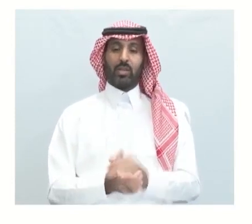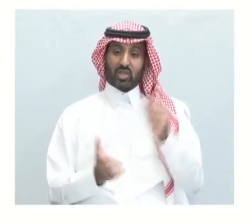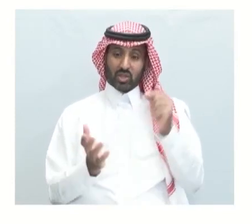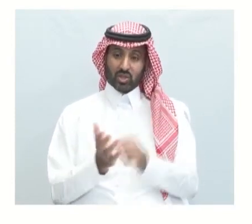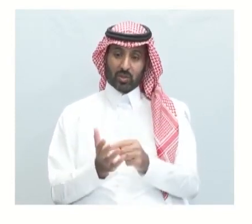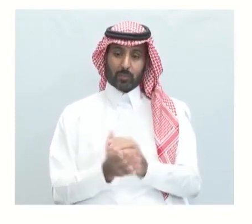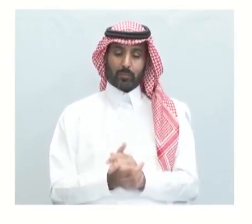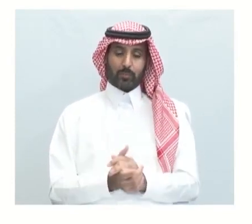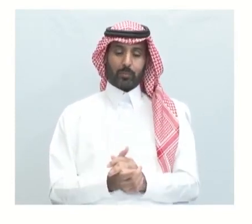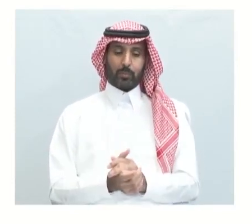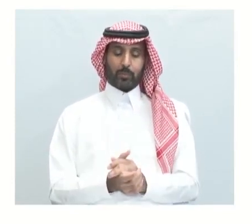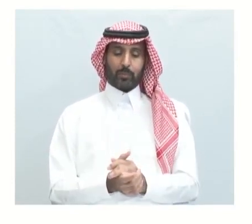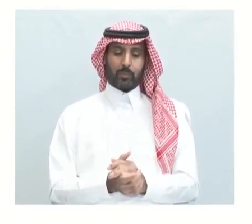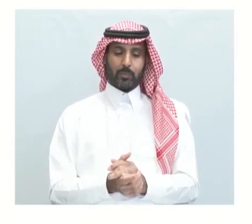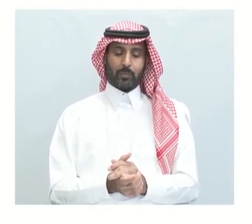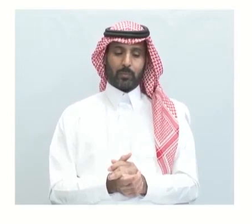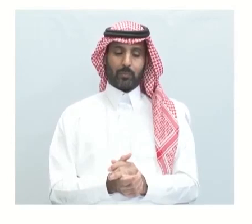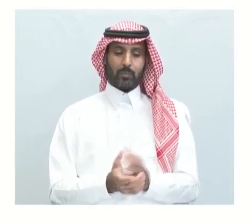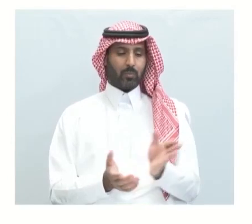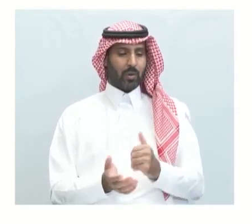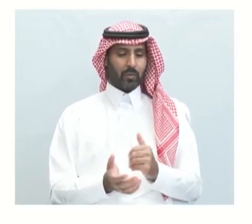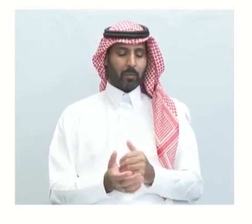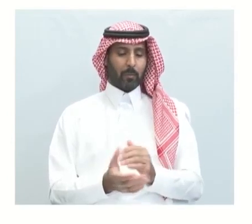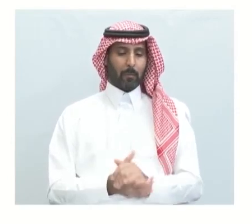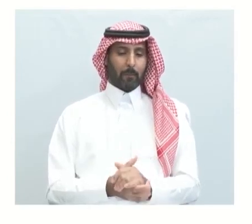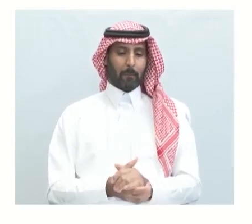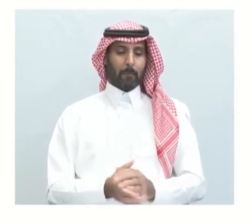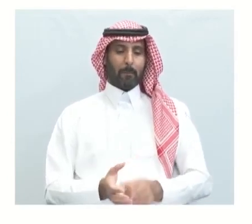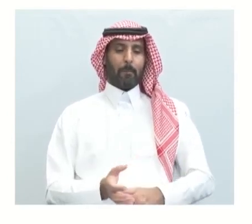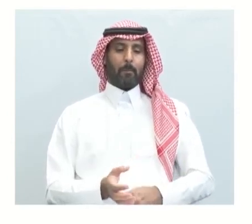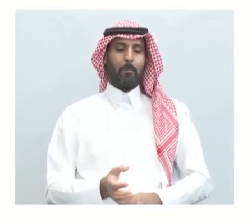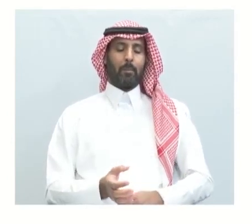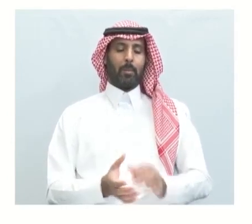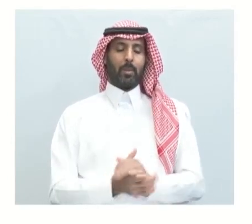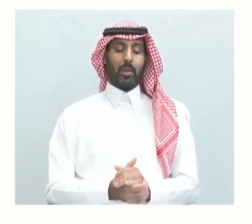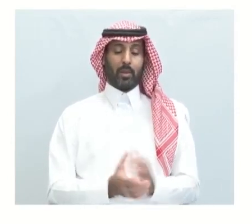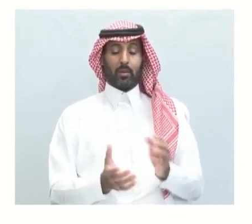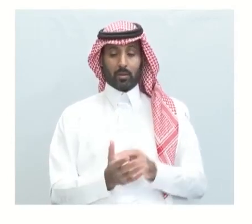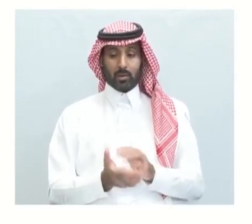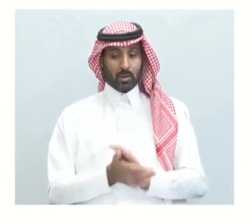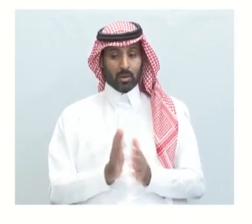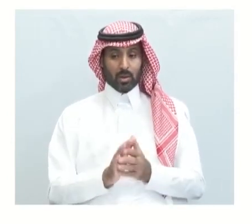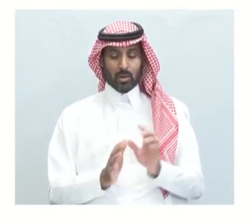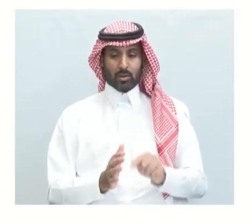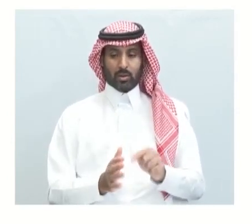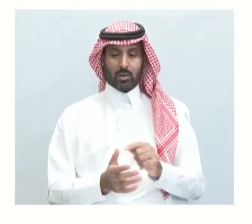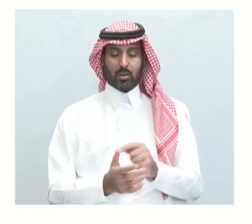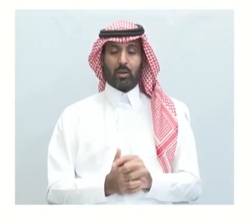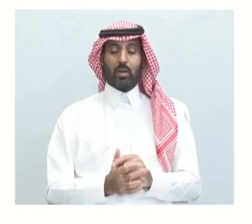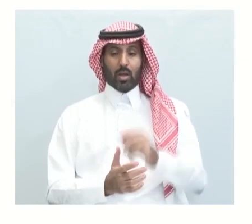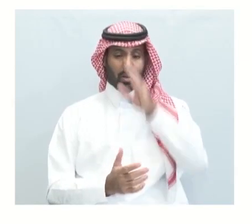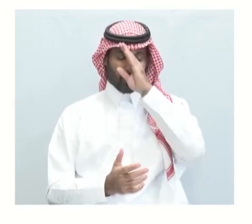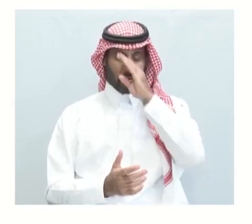شرط انه يوجد عقد وهنا لا يوجد عقد فسيتوقف بعده طباعتها بعد ان يقوم بطباعه الاثنين